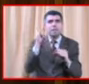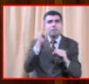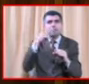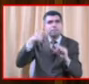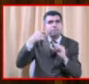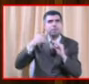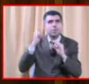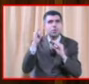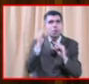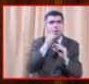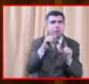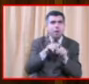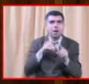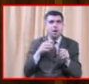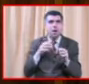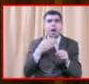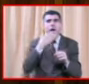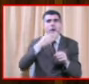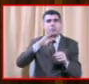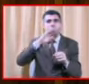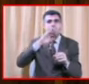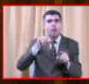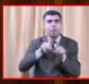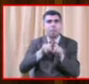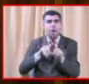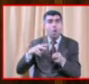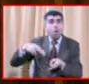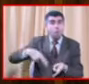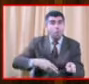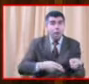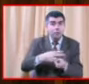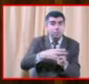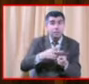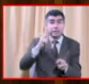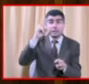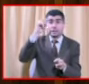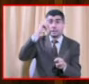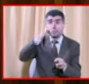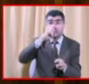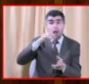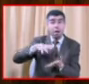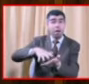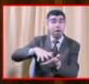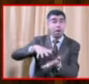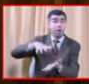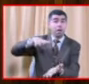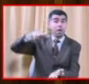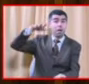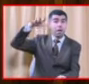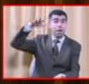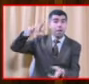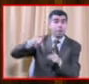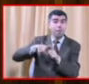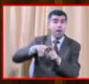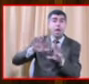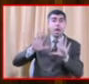الحمد لله اللي ما ماتوش كثر. واش كيكون عباد الله الواد فايض وكيجيو للجناب